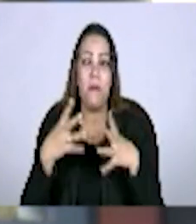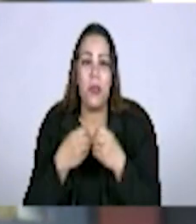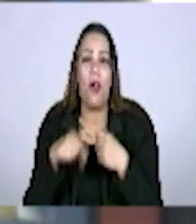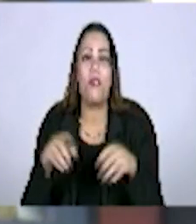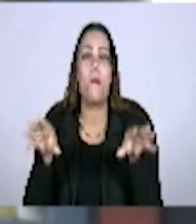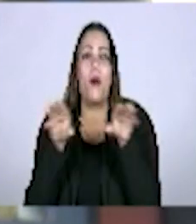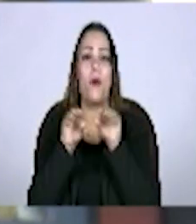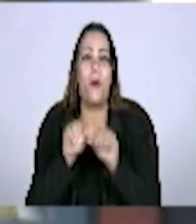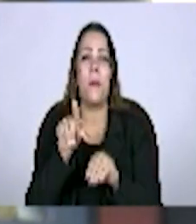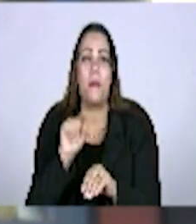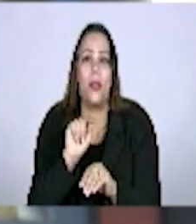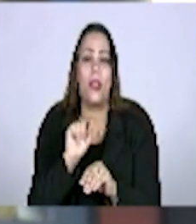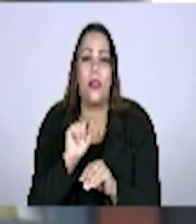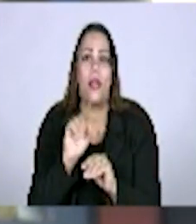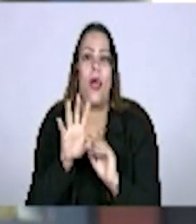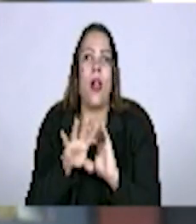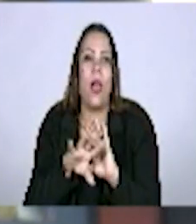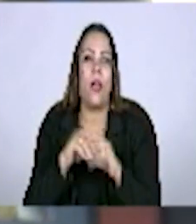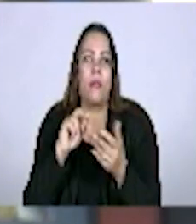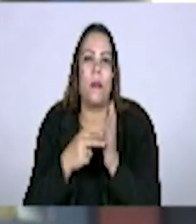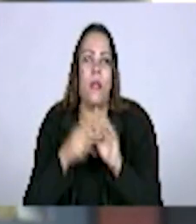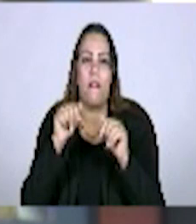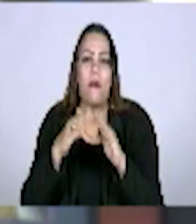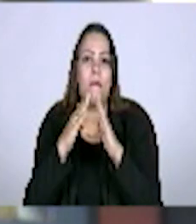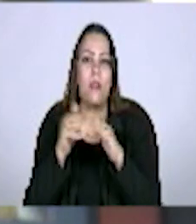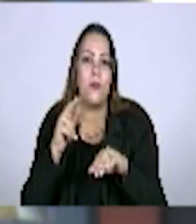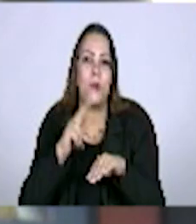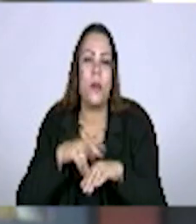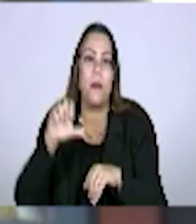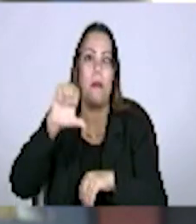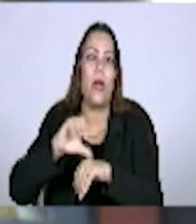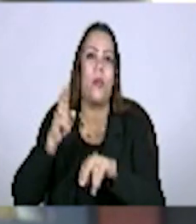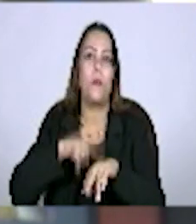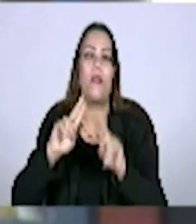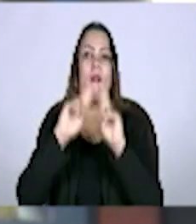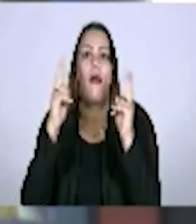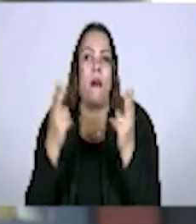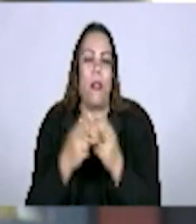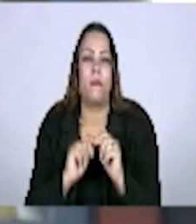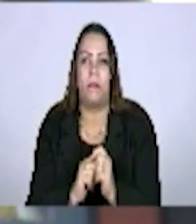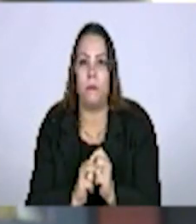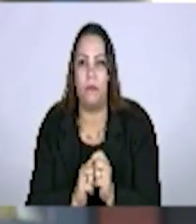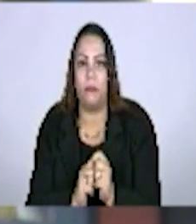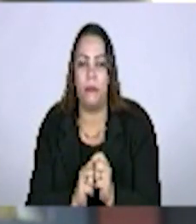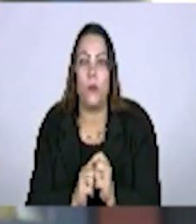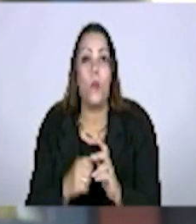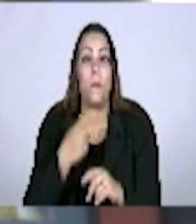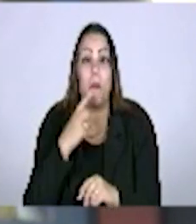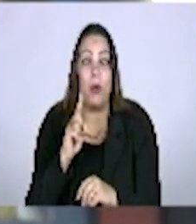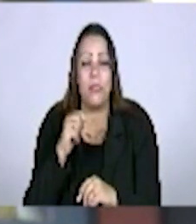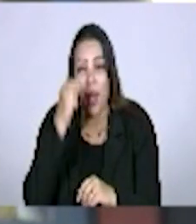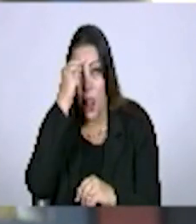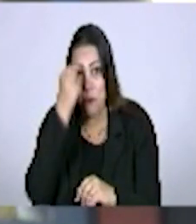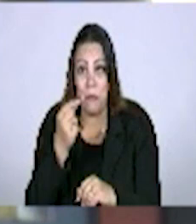مجموعه من الاحداث المحليه والاقليميه وايضا العالميه ولكن